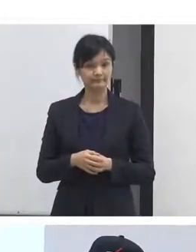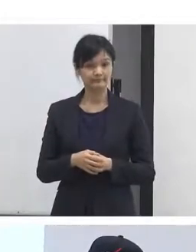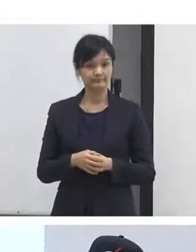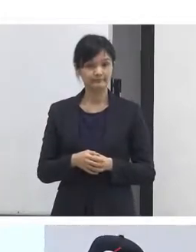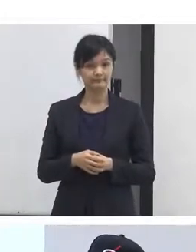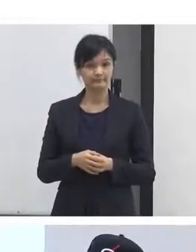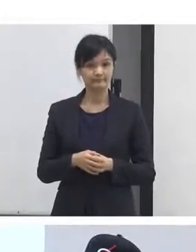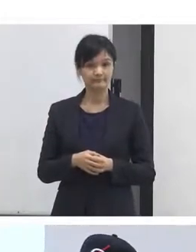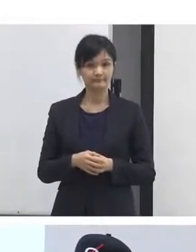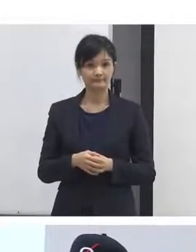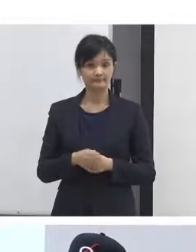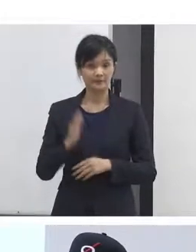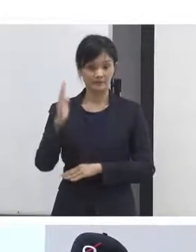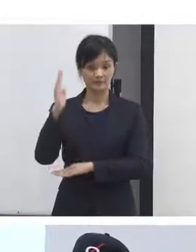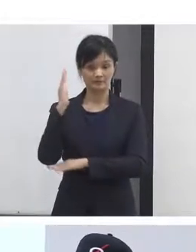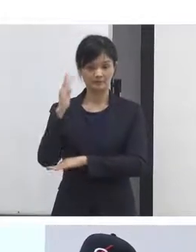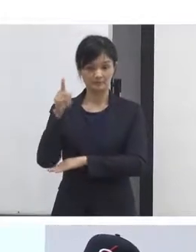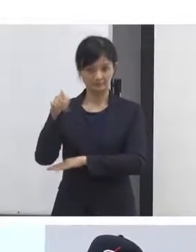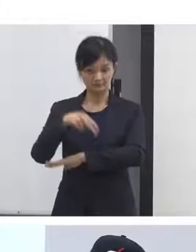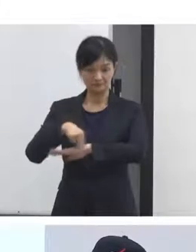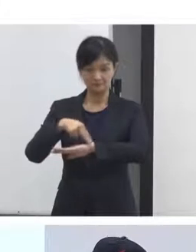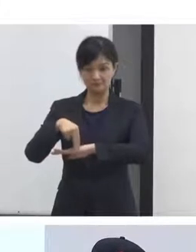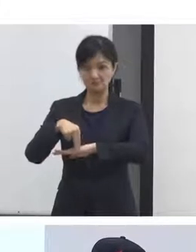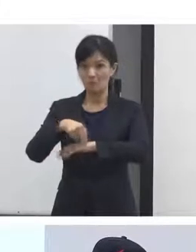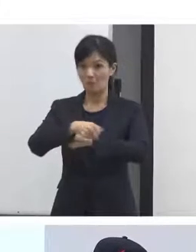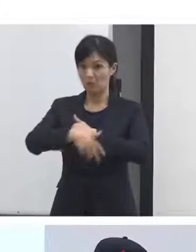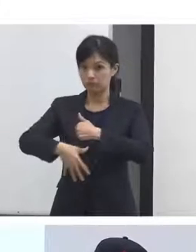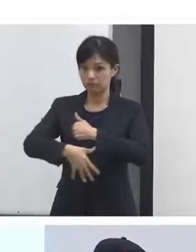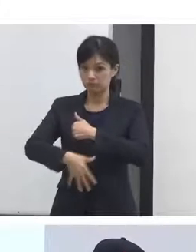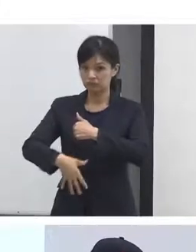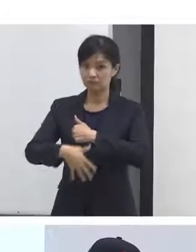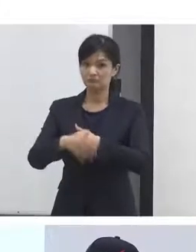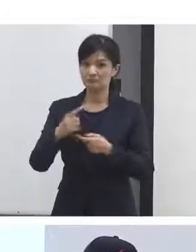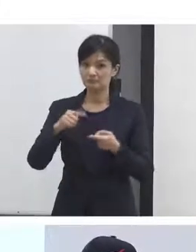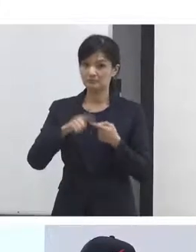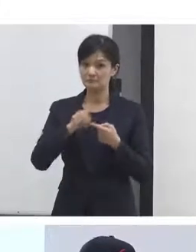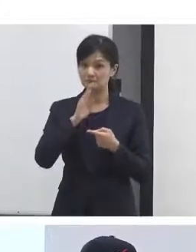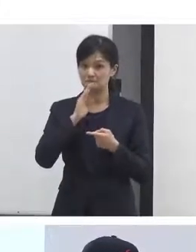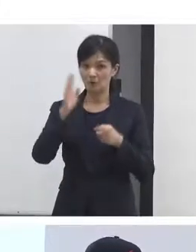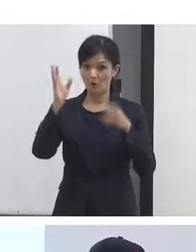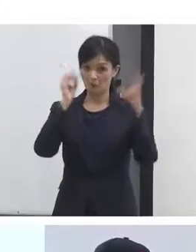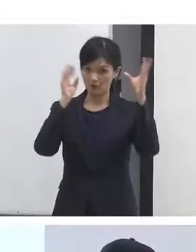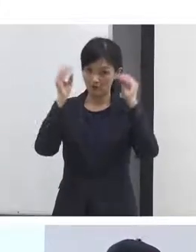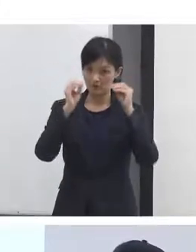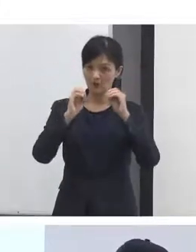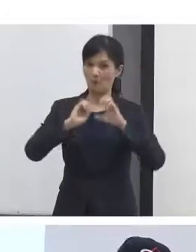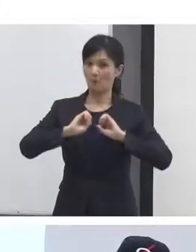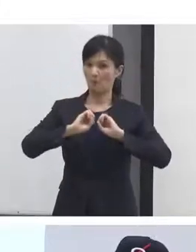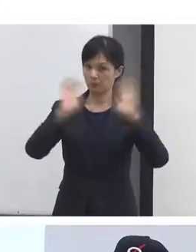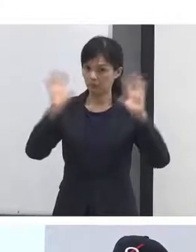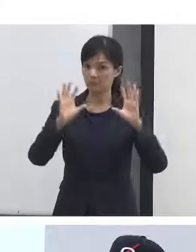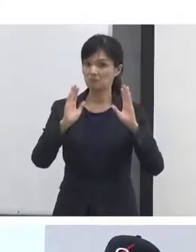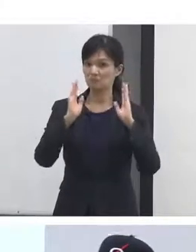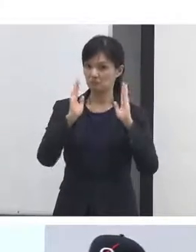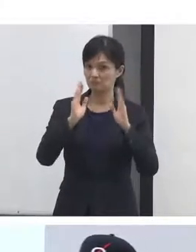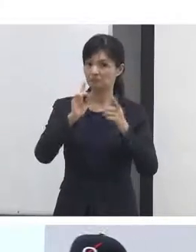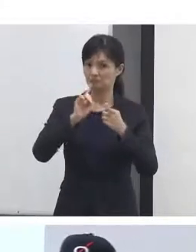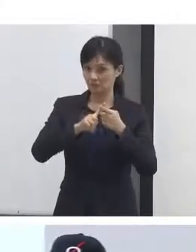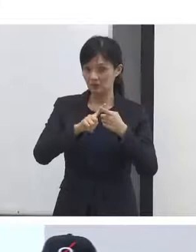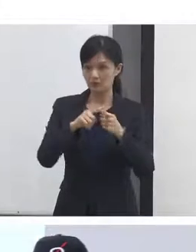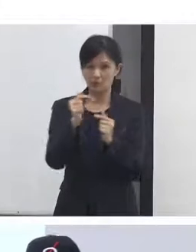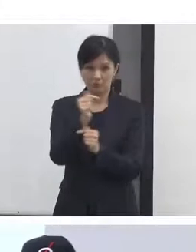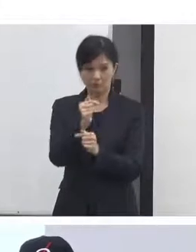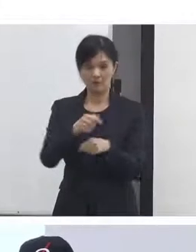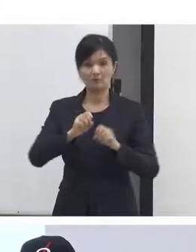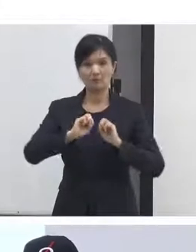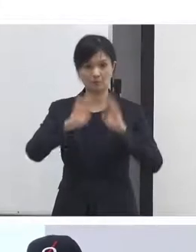就是变成说他设计来就是要把他的讯息正确且完整的传递给民众。这一个基础上，